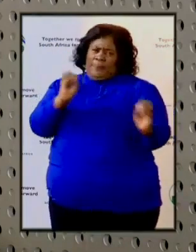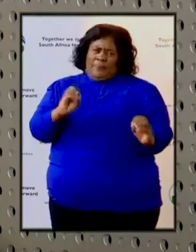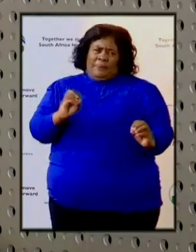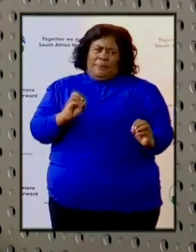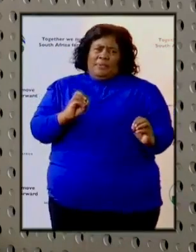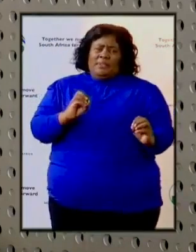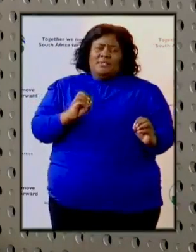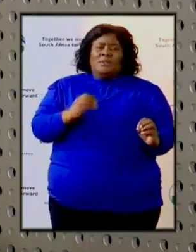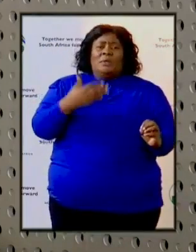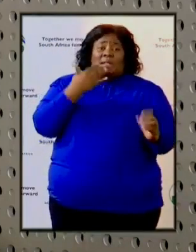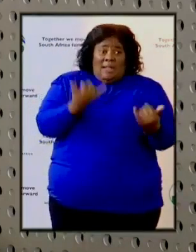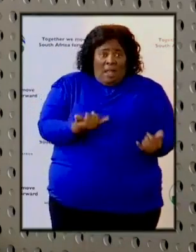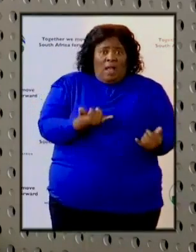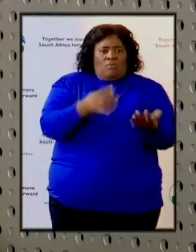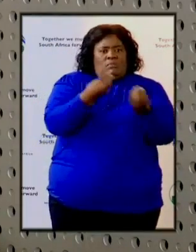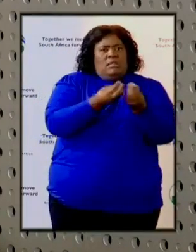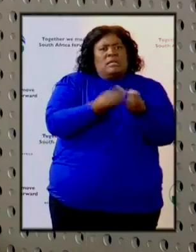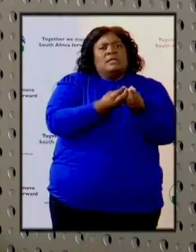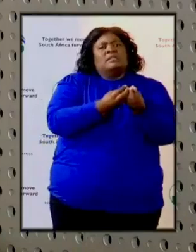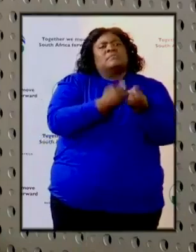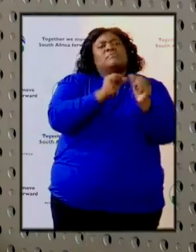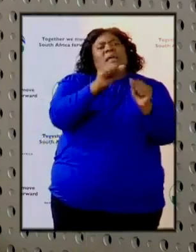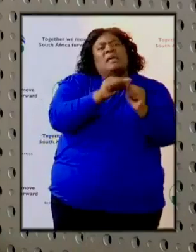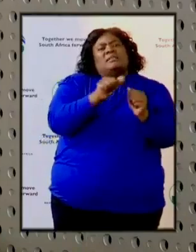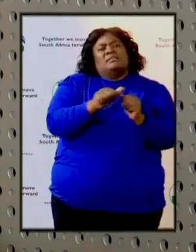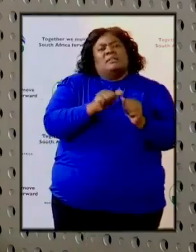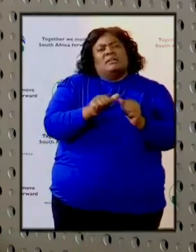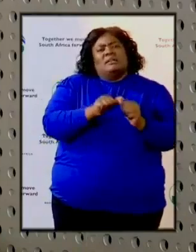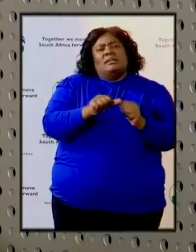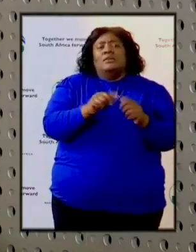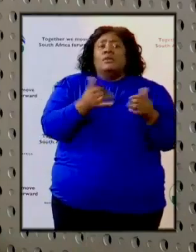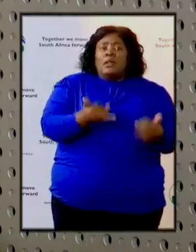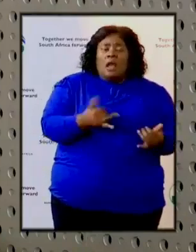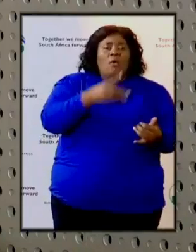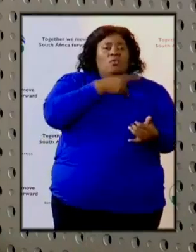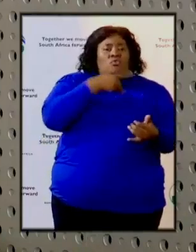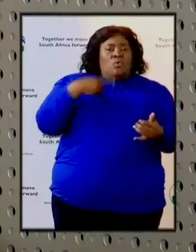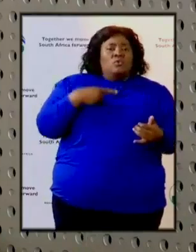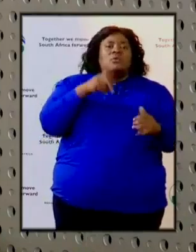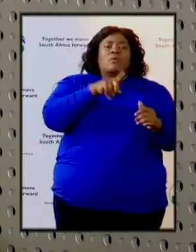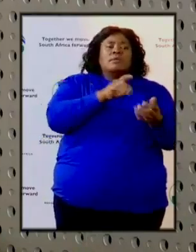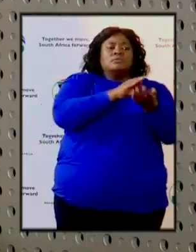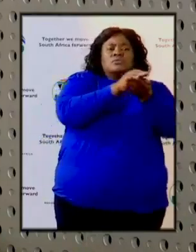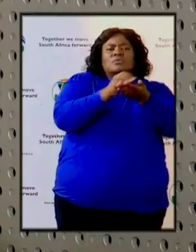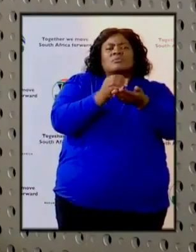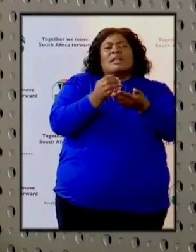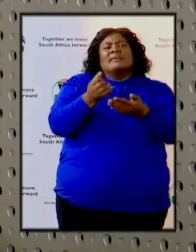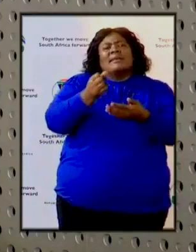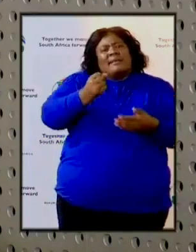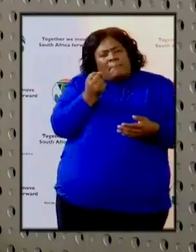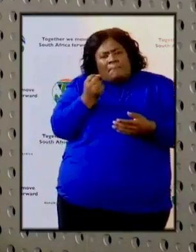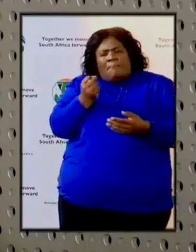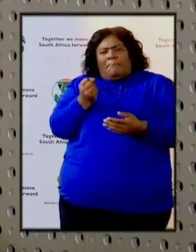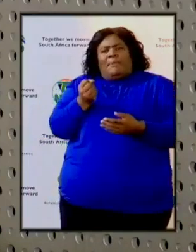odokotela babeka imbhede bayibekele iguli bayibekele nabantu abaphethwe ileciwane fanele